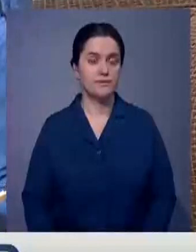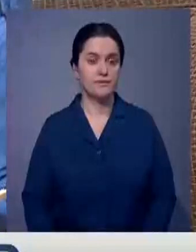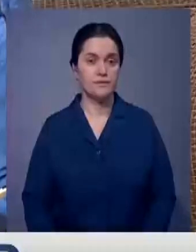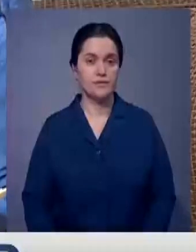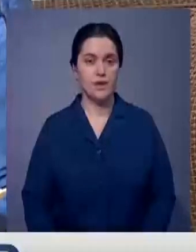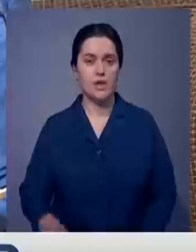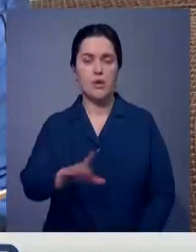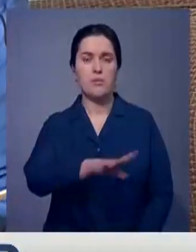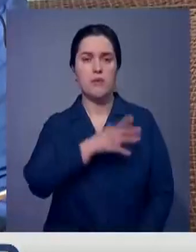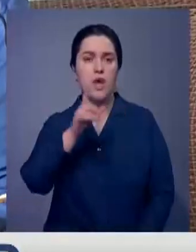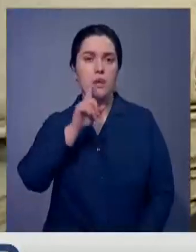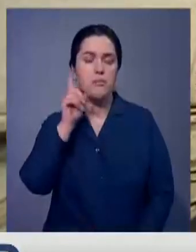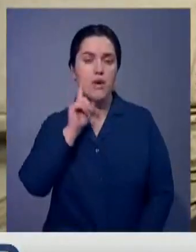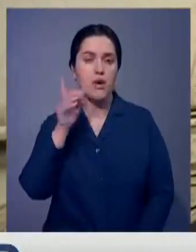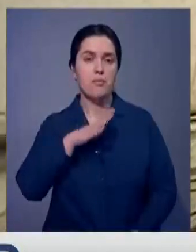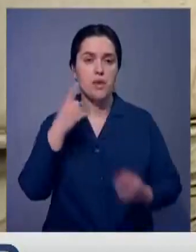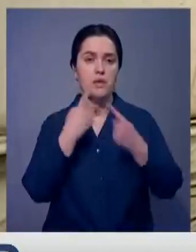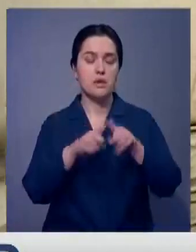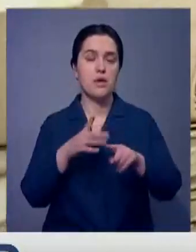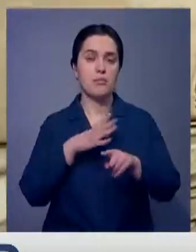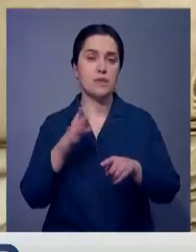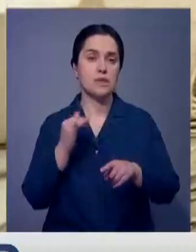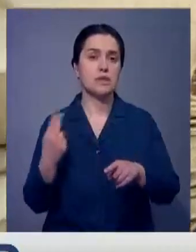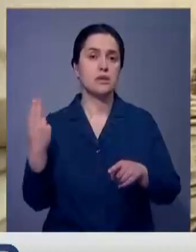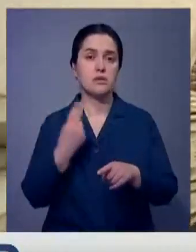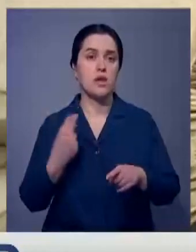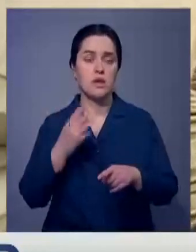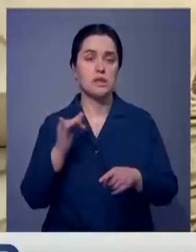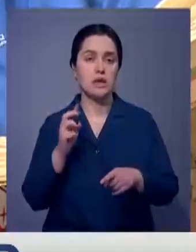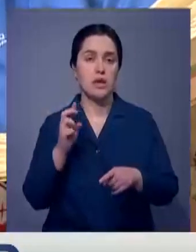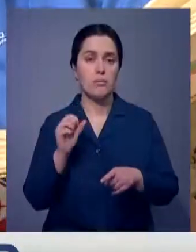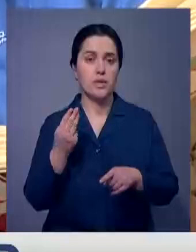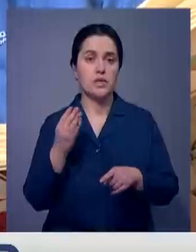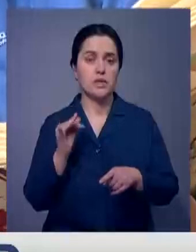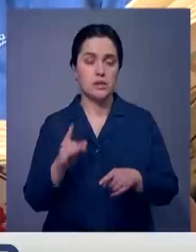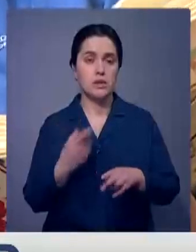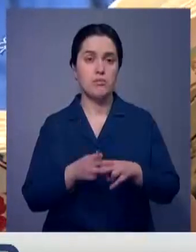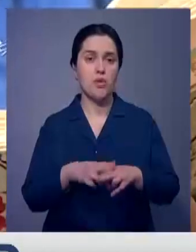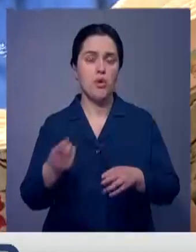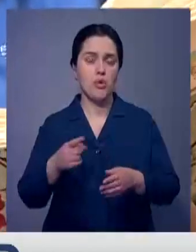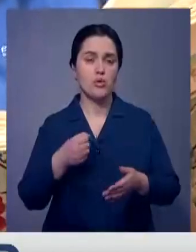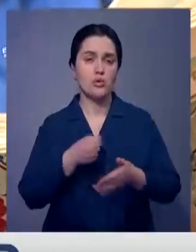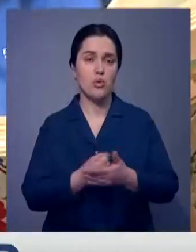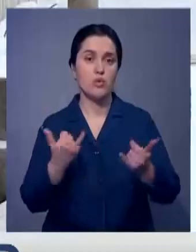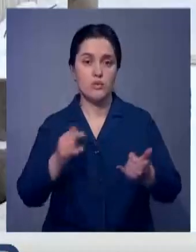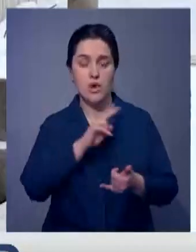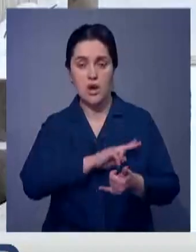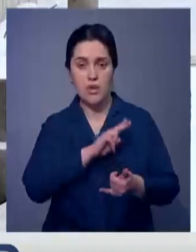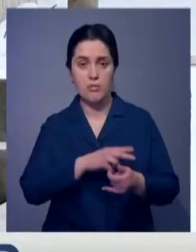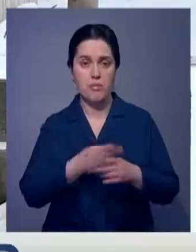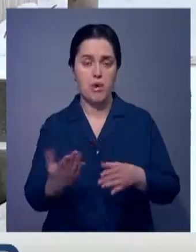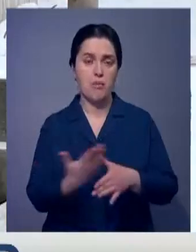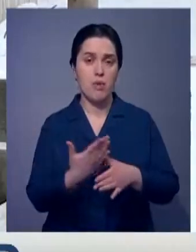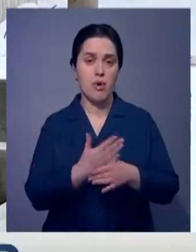Молодым механизатором Миниагзам Авлияров приехал на Целину из Башкирии и до сих пор не может расстаться со своим делом. Трактор – главный